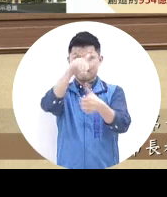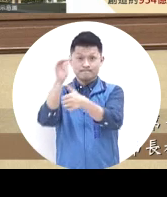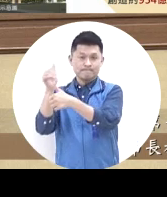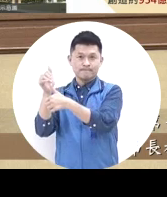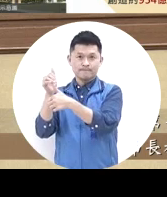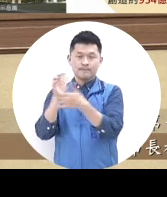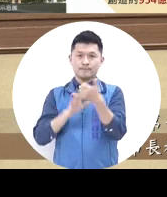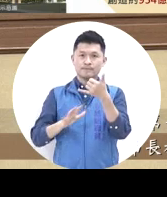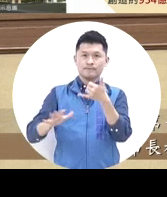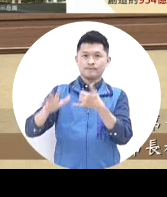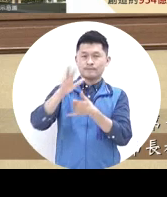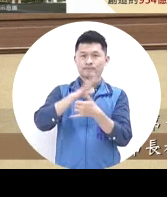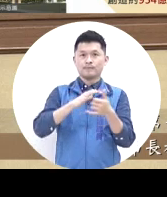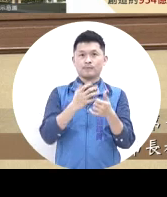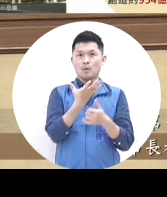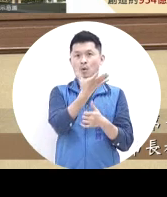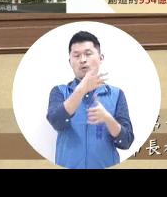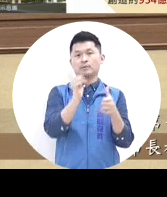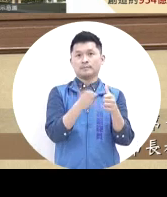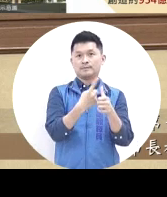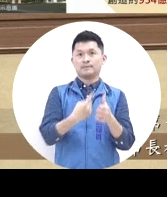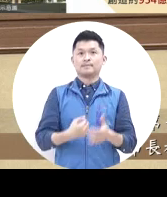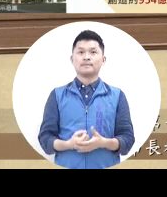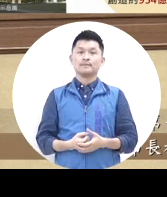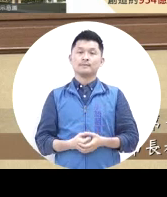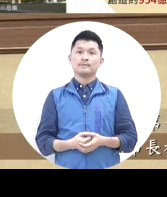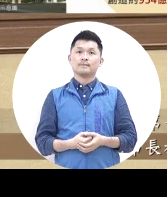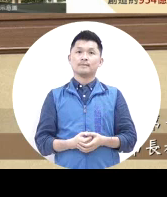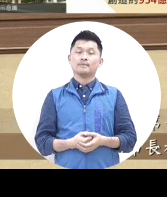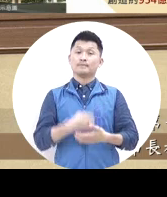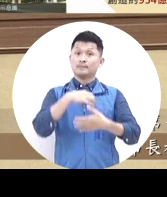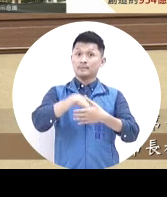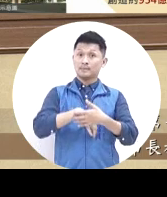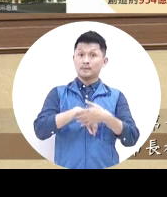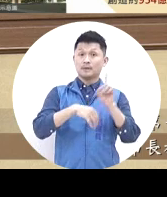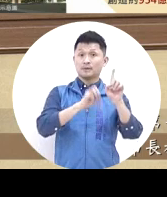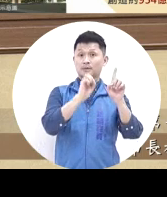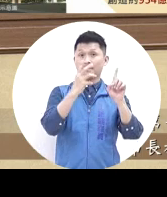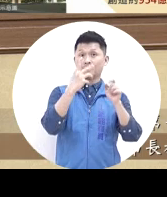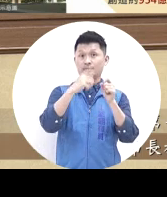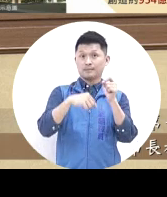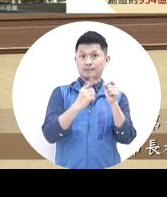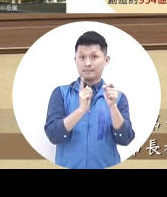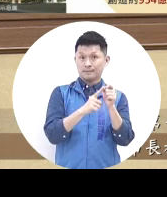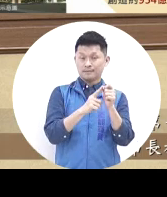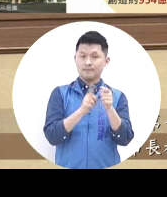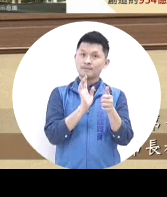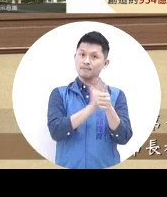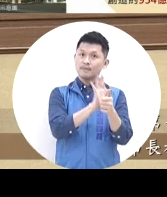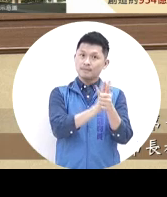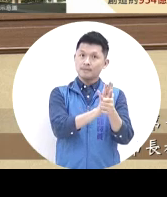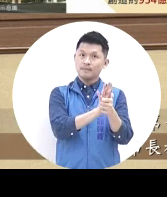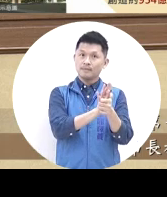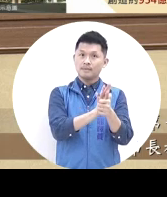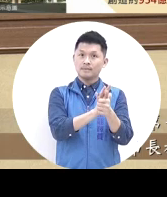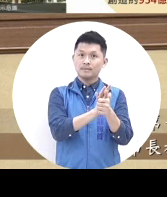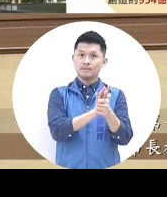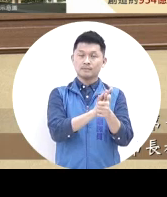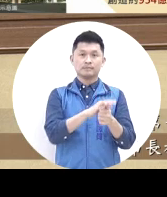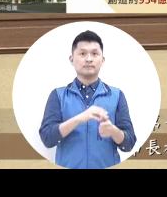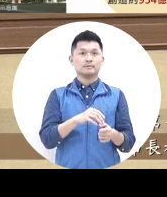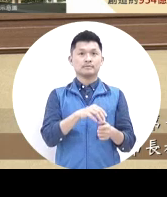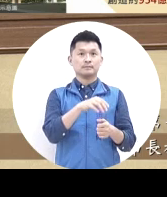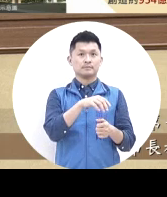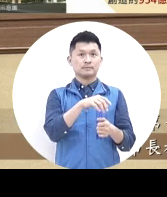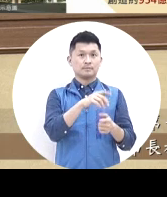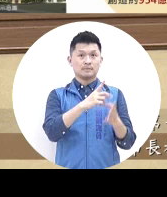的第1名。这里面从108年，我们已经协助120件，